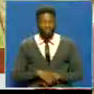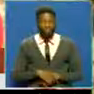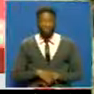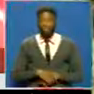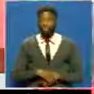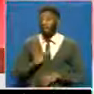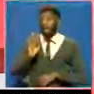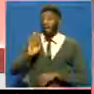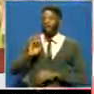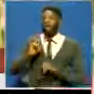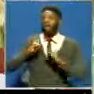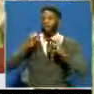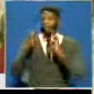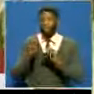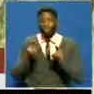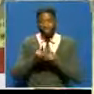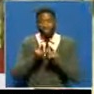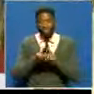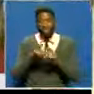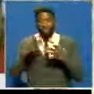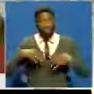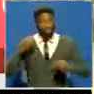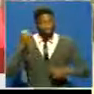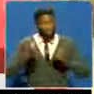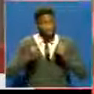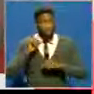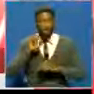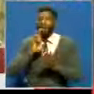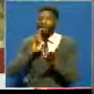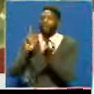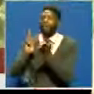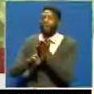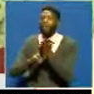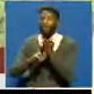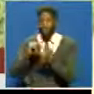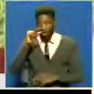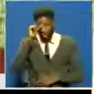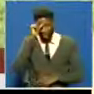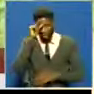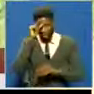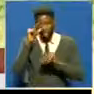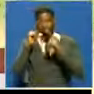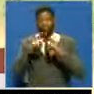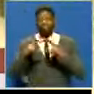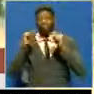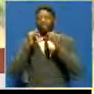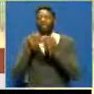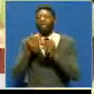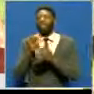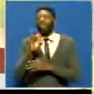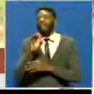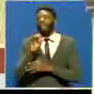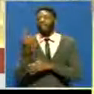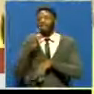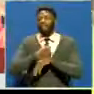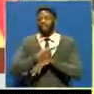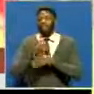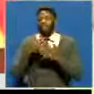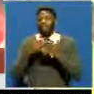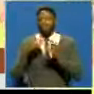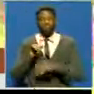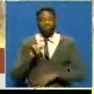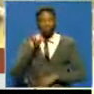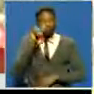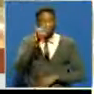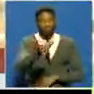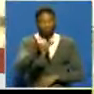watatakiwa kuwasilisha ripoti kwa serikali ya Japani siku 30 kabla kusafiri kwenda nchini humo kwa michezo hiyo.